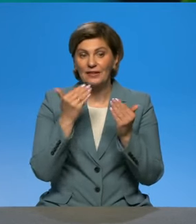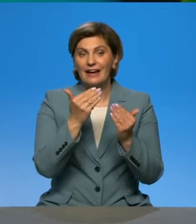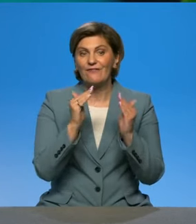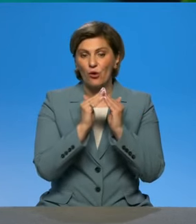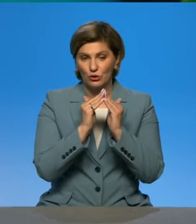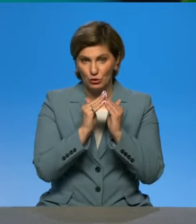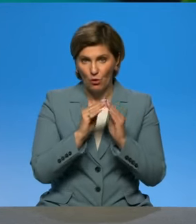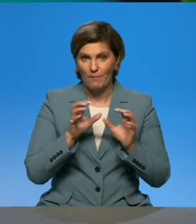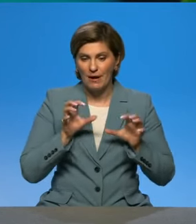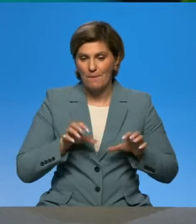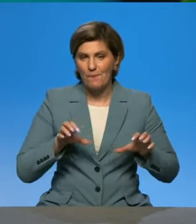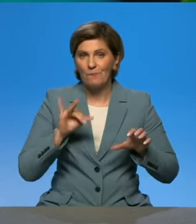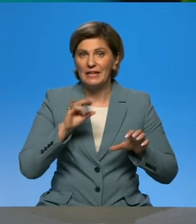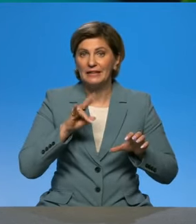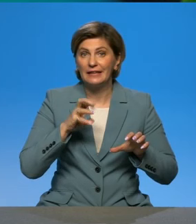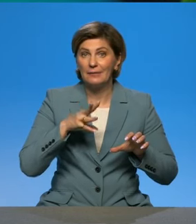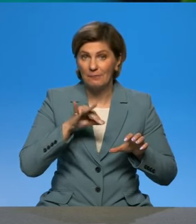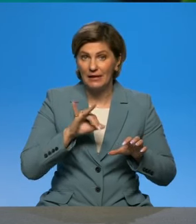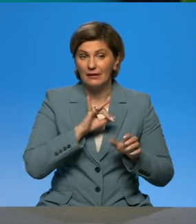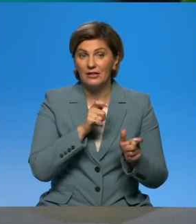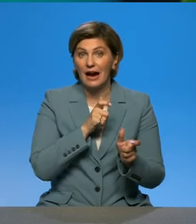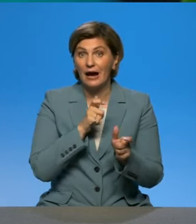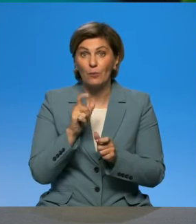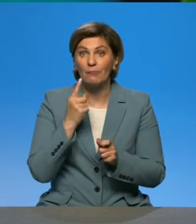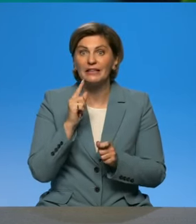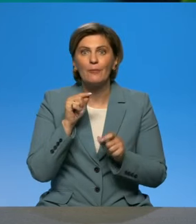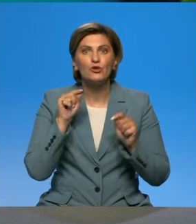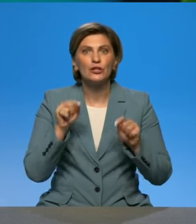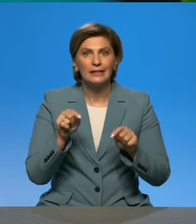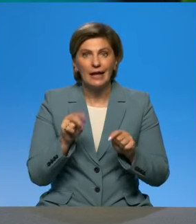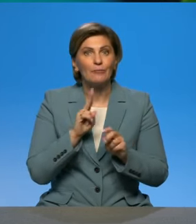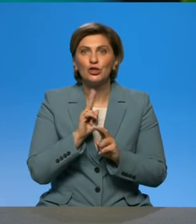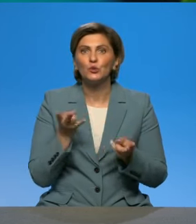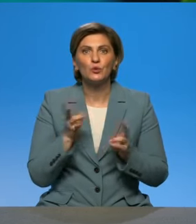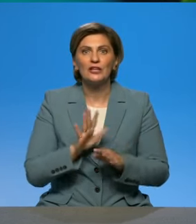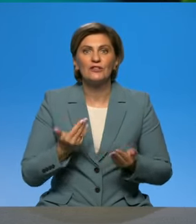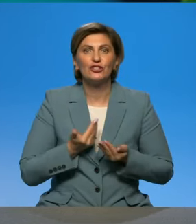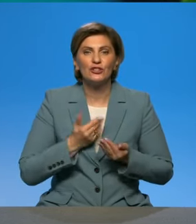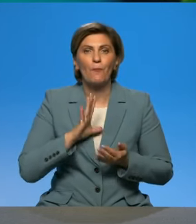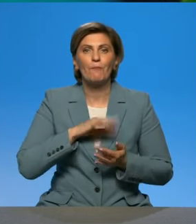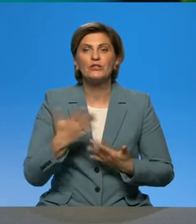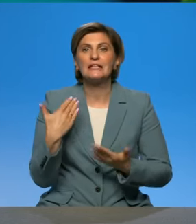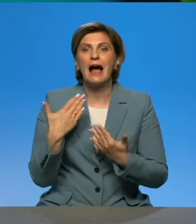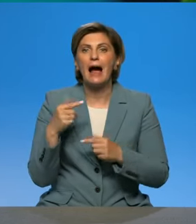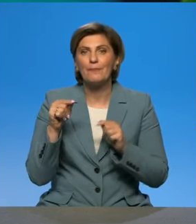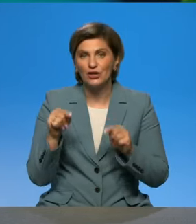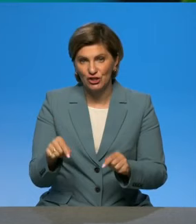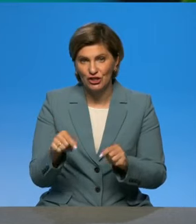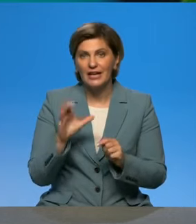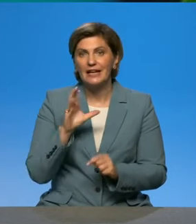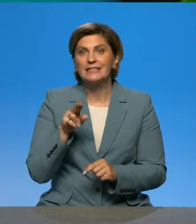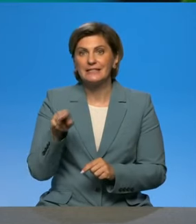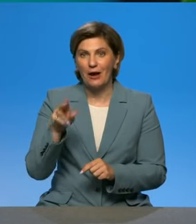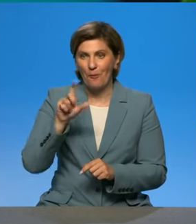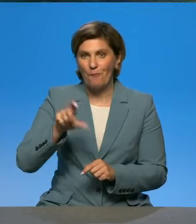дали оружие, потому что никто не выживал после общения с папуасами. Когда он отправлялся в последний путь. Вот представляете? Я прошу